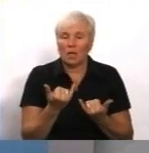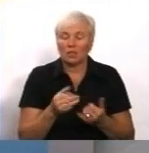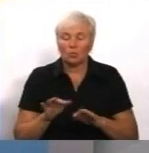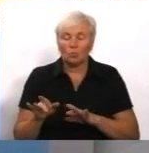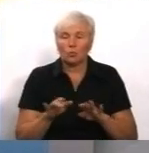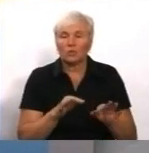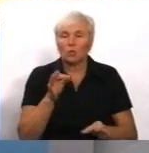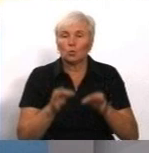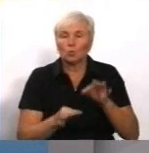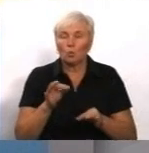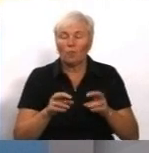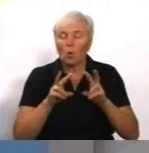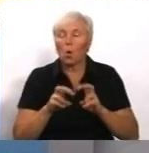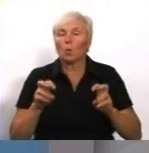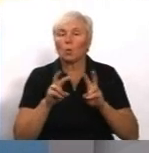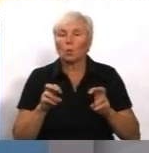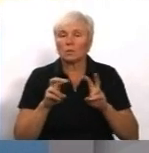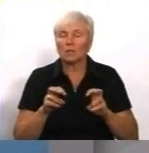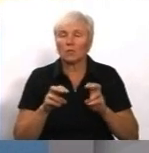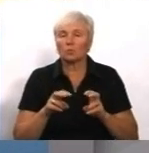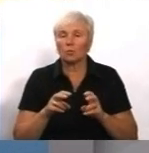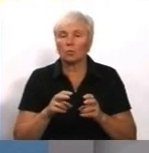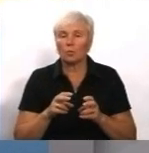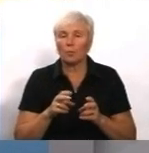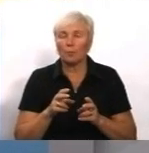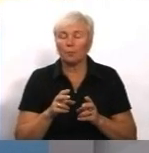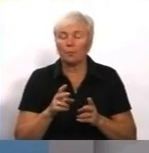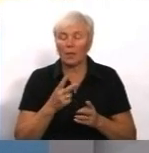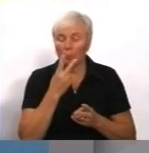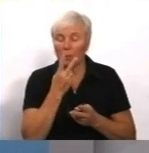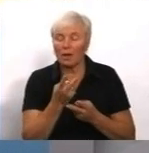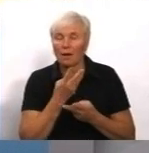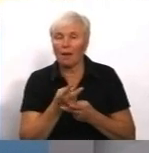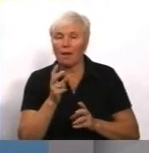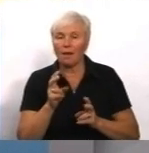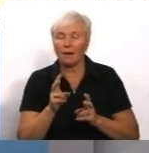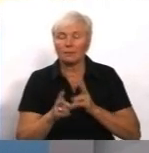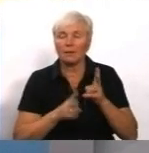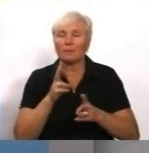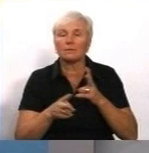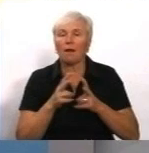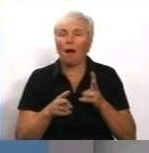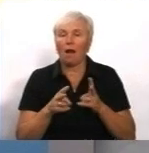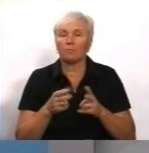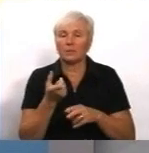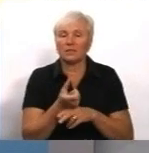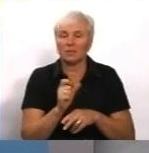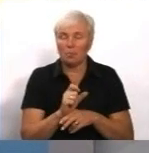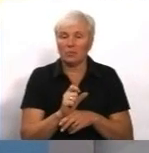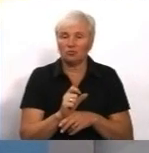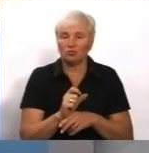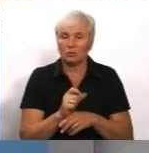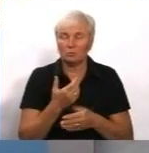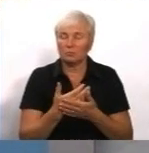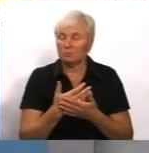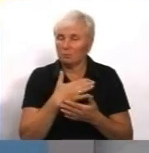судового розгляду, якраз перегляд скарг з штрафними санкціями більше на мільйон. Тому я думаю,